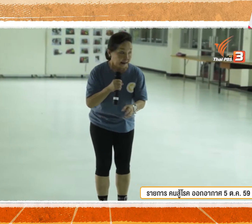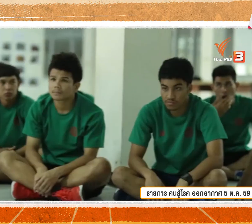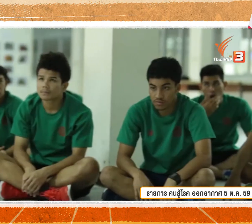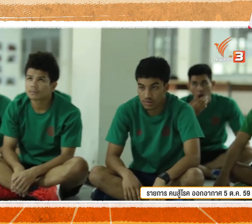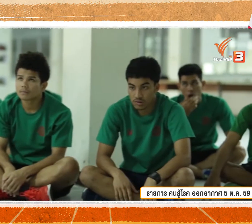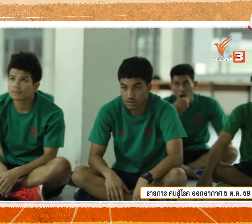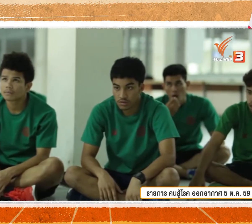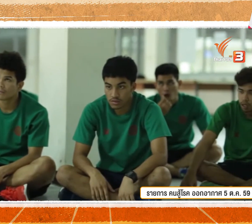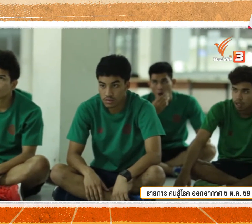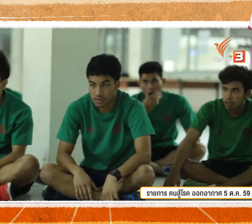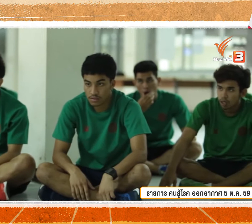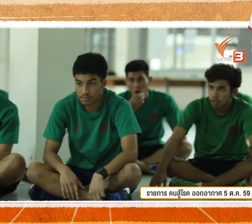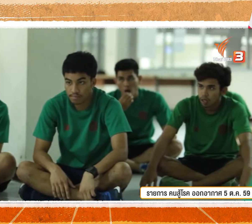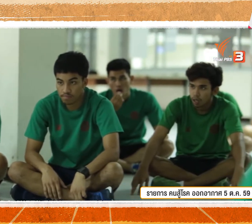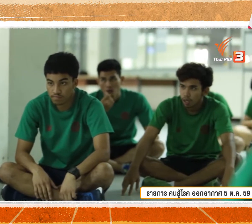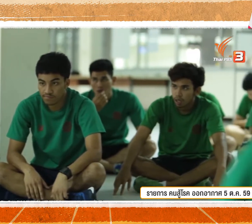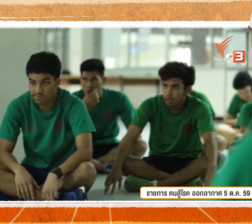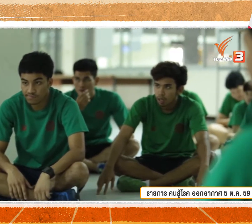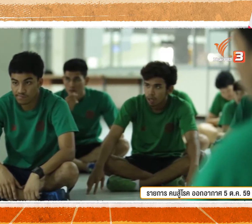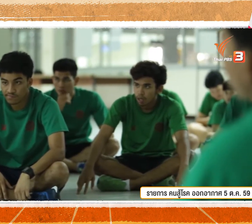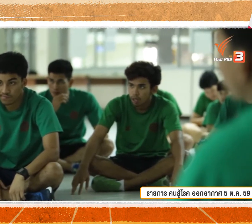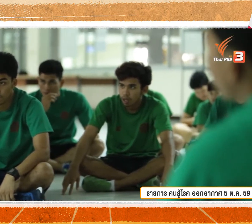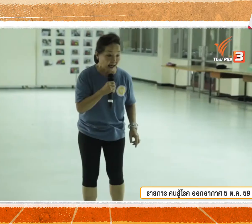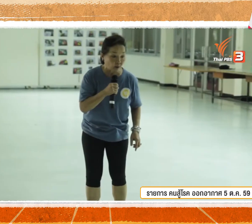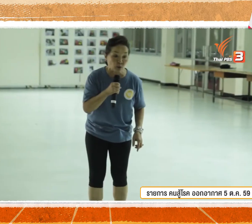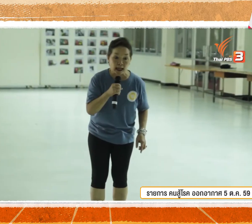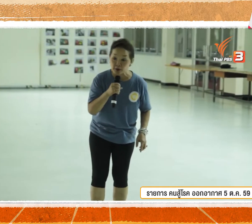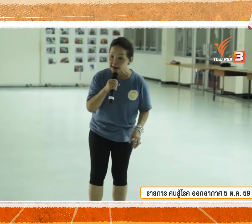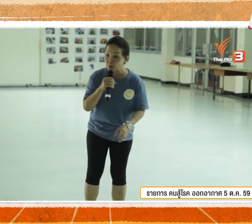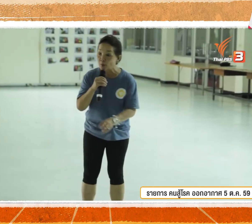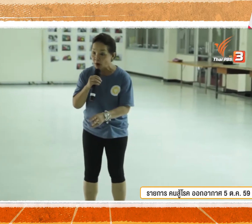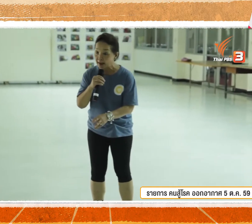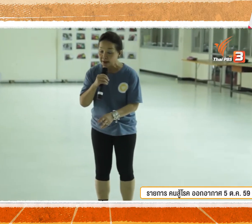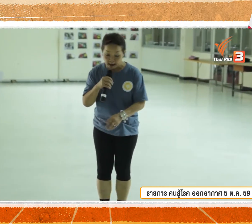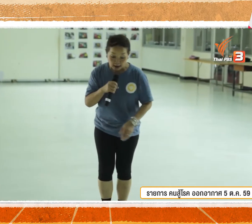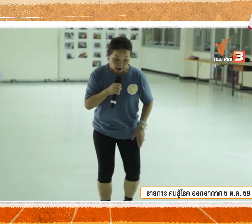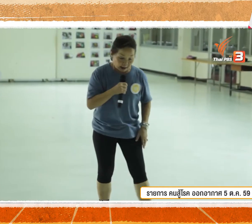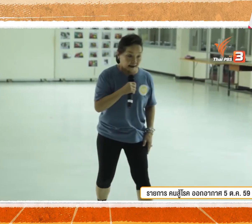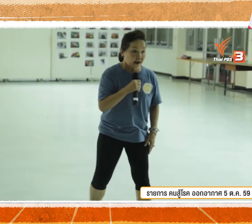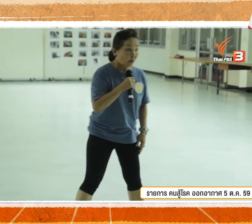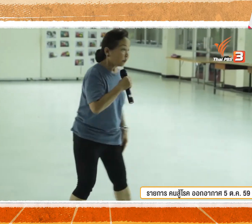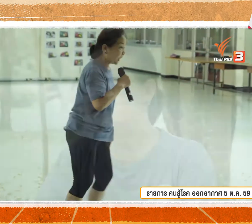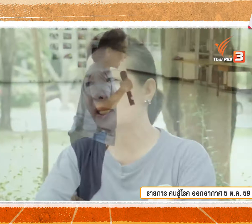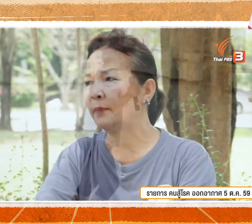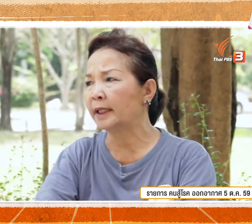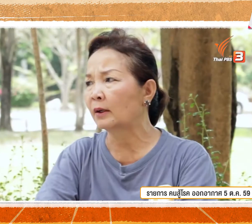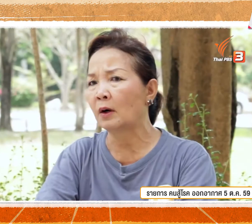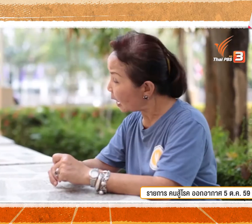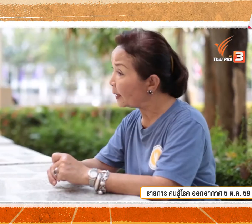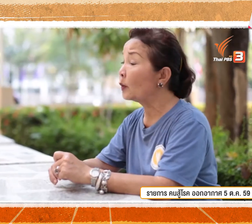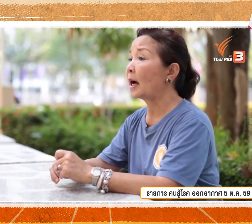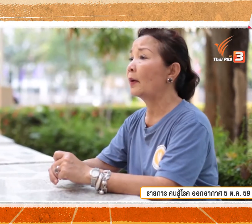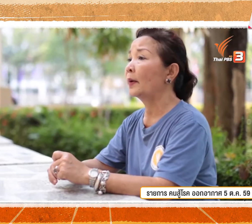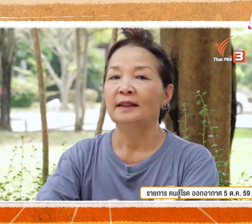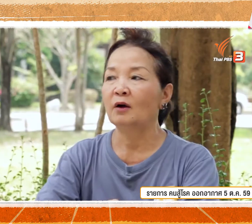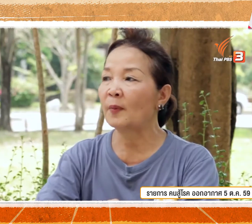ดนี้ครูอ้อยยังคงแข็งแรงในทุกสเต็ปของการเต้น ถึงแม้ไปไหนไม่ได้สอนได้ยินเสียงแอโรบิกเนี่ยก็เข้า